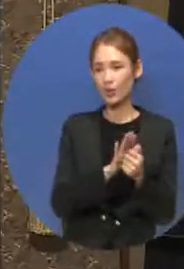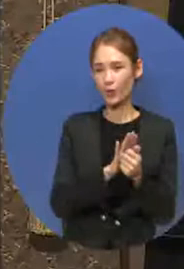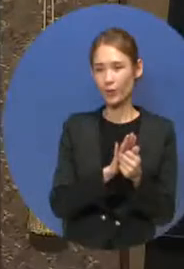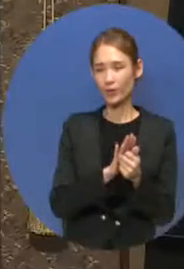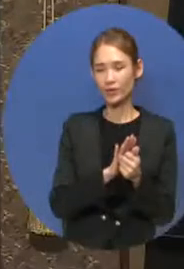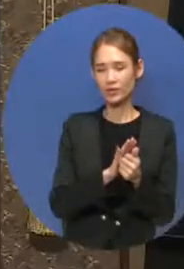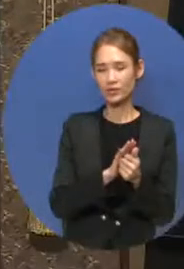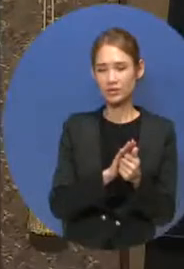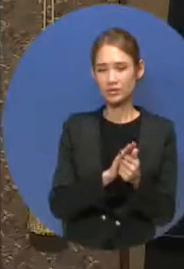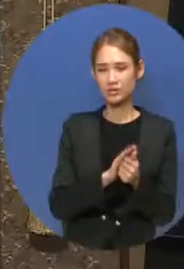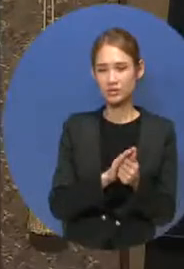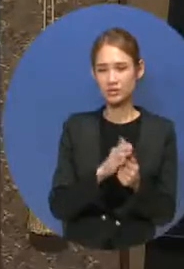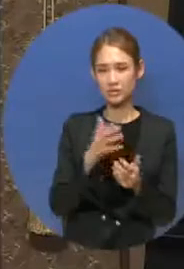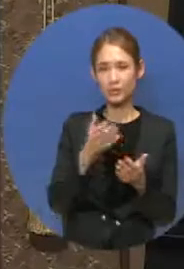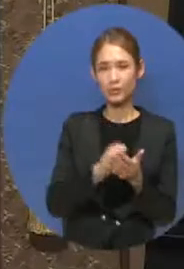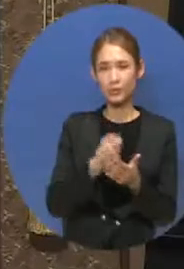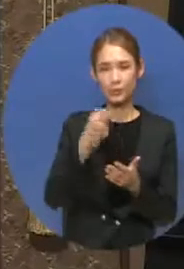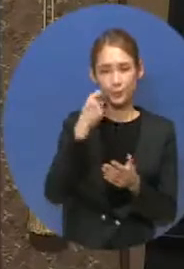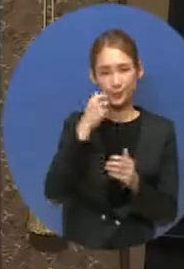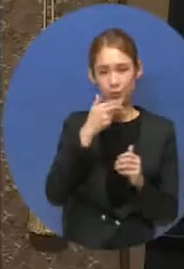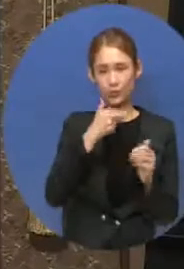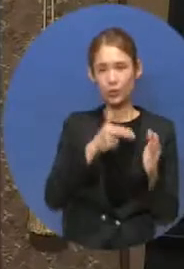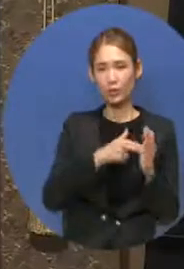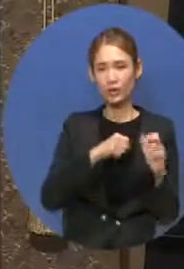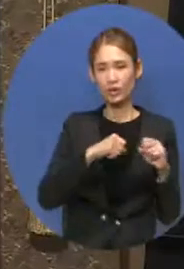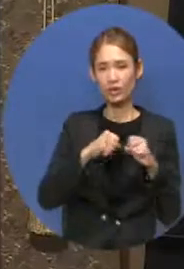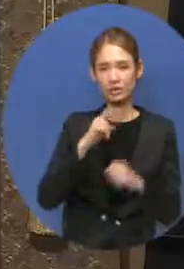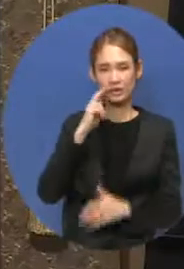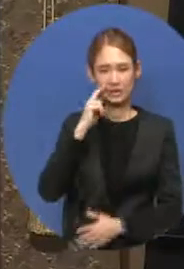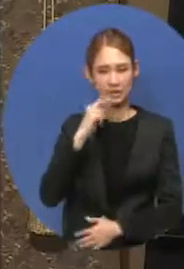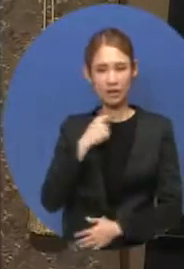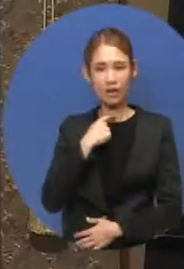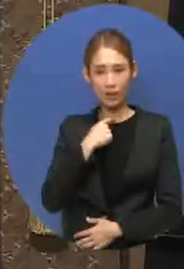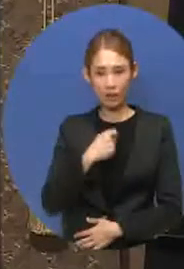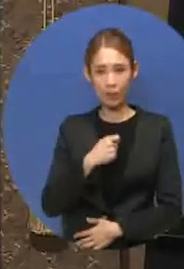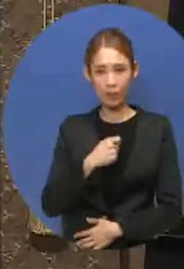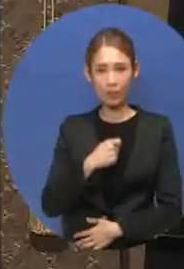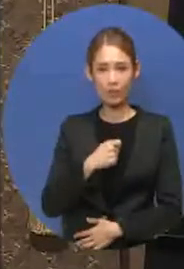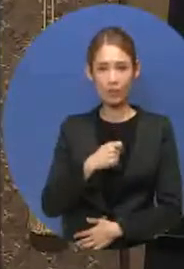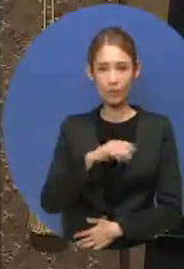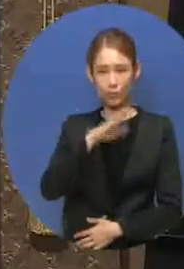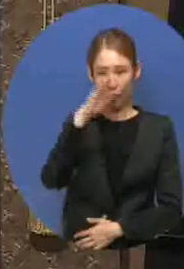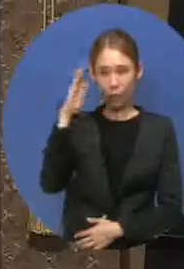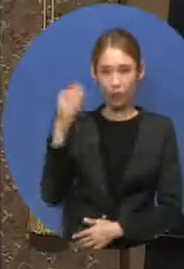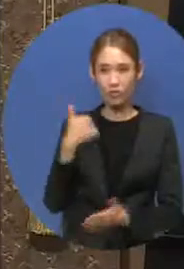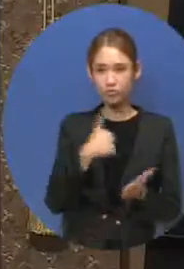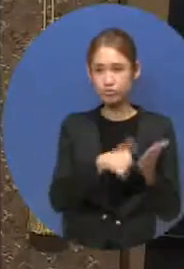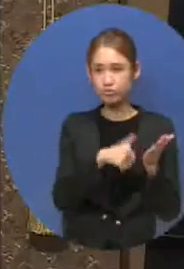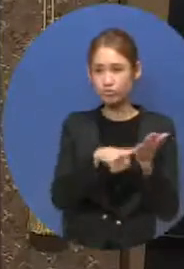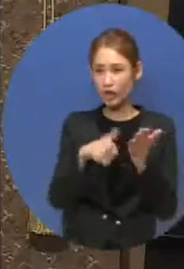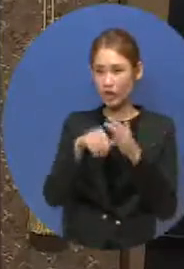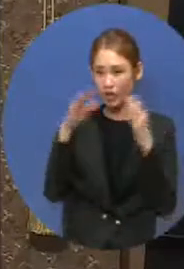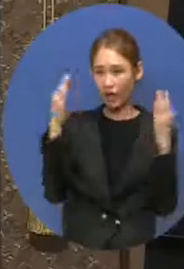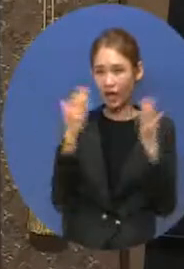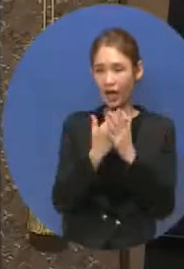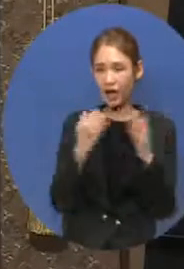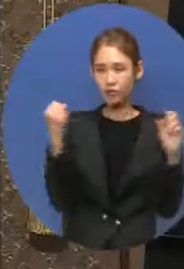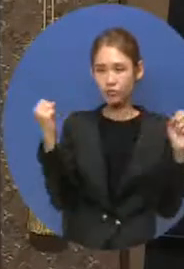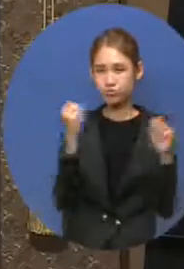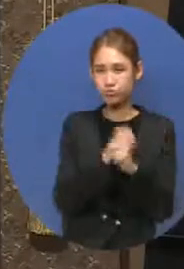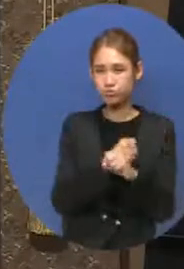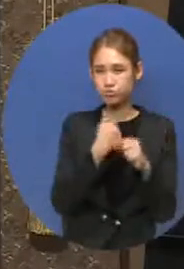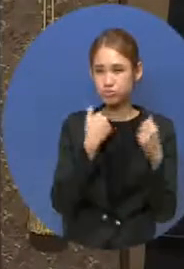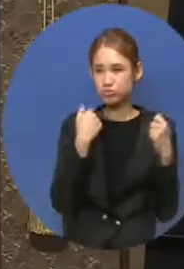서비스를 받지를 못했죠. 도전적 행동이 굉장히 심하신 분이셨고 모든 물건을 다 부수시는 그런